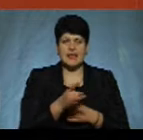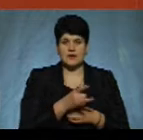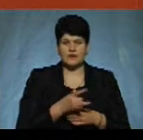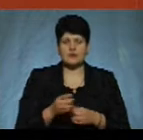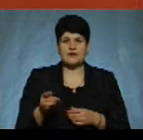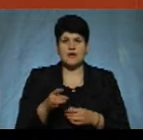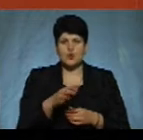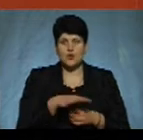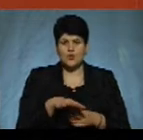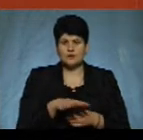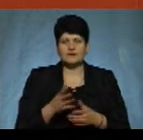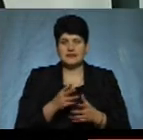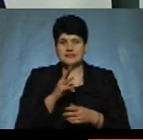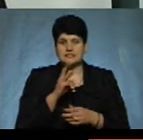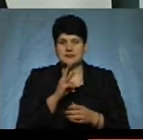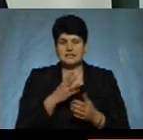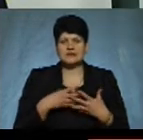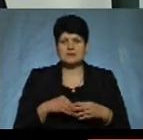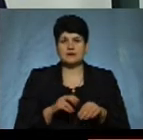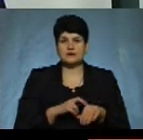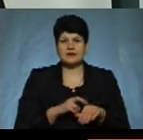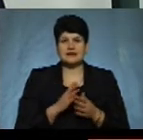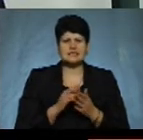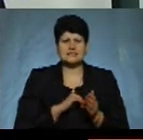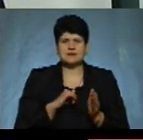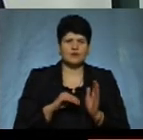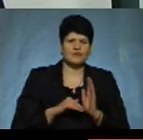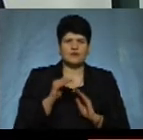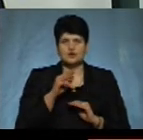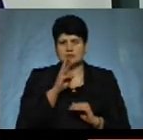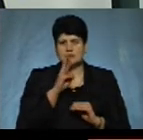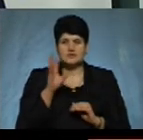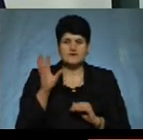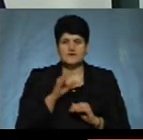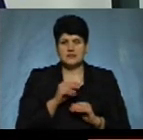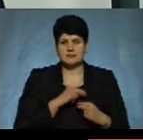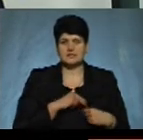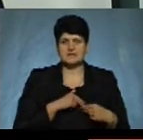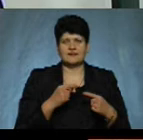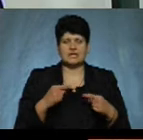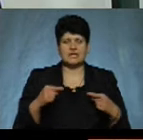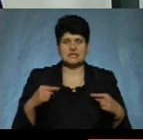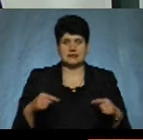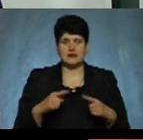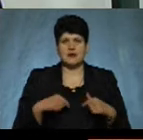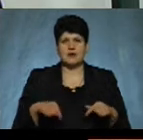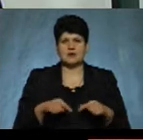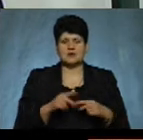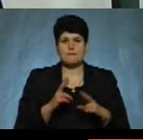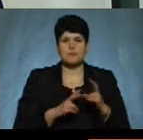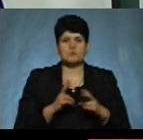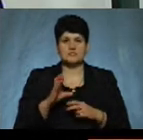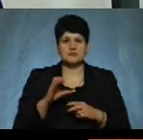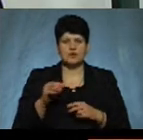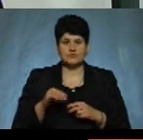райони, в яких зарплата сімейного лікаря є найвищою зарплатою серед всіх працівників різних галузей промисловості і